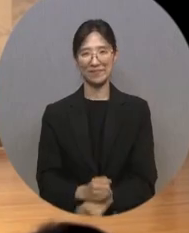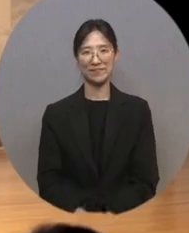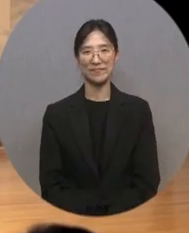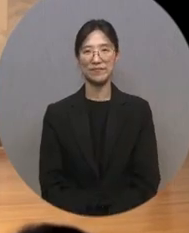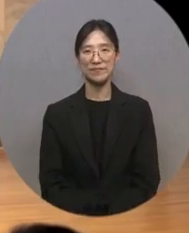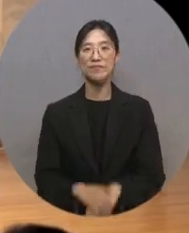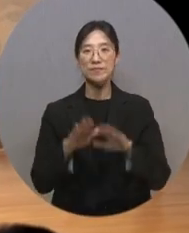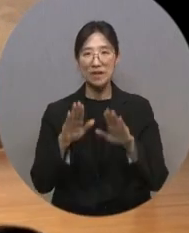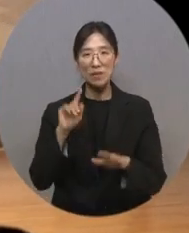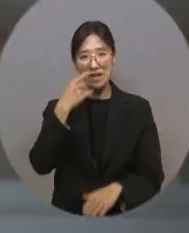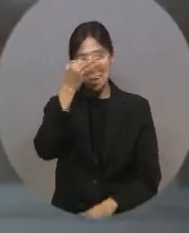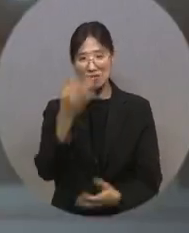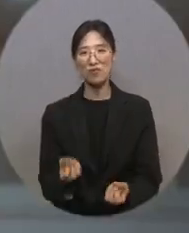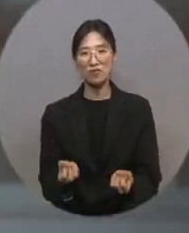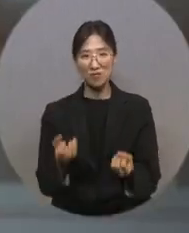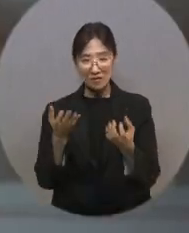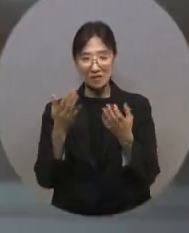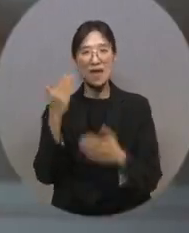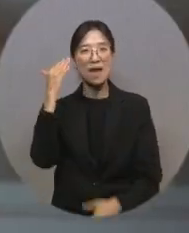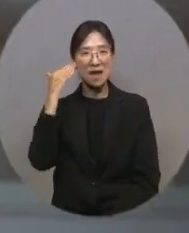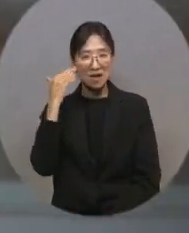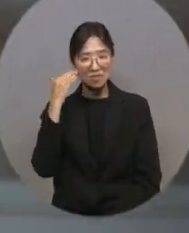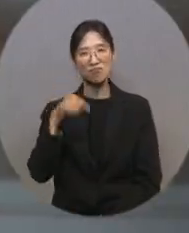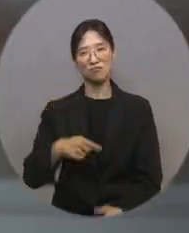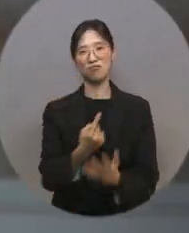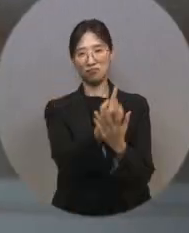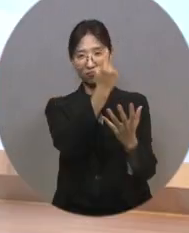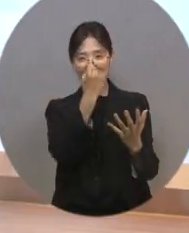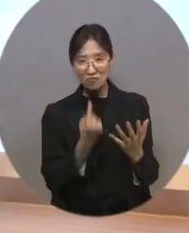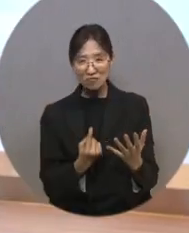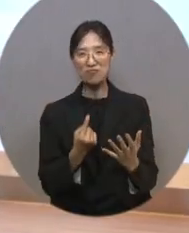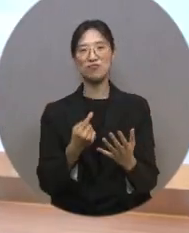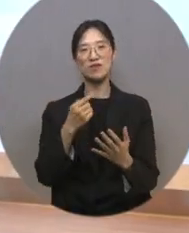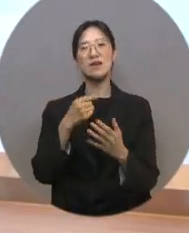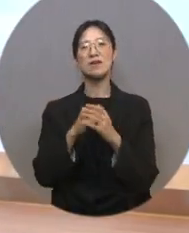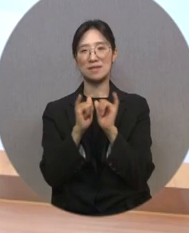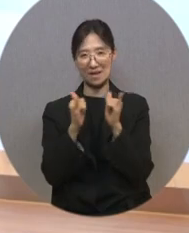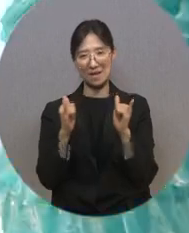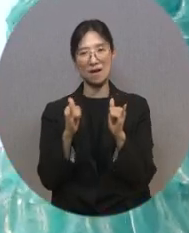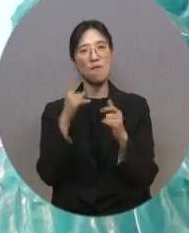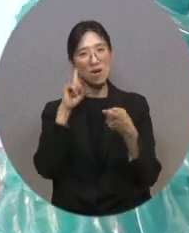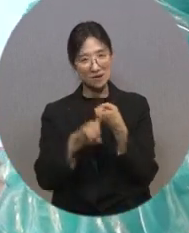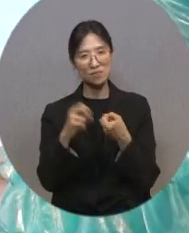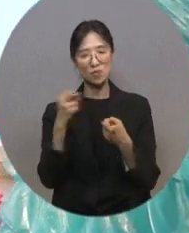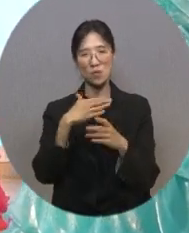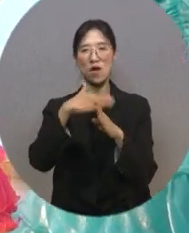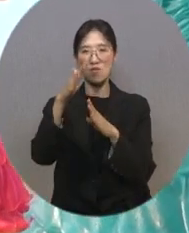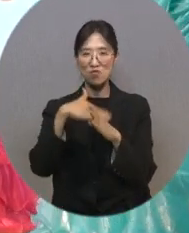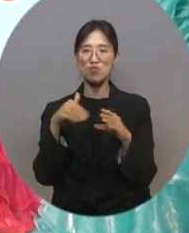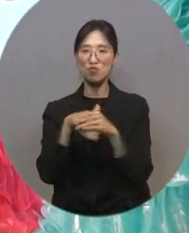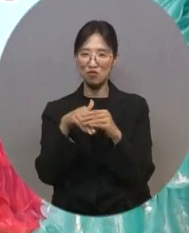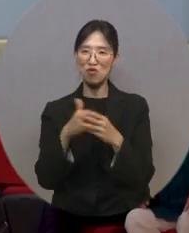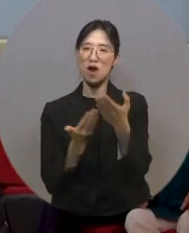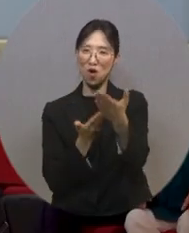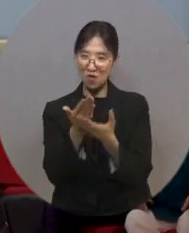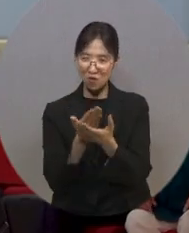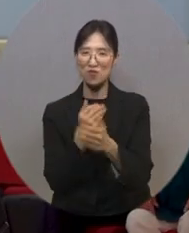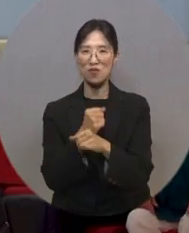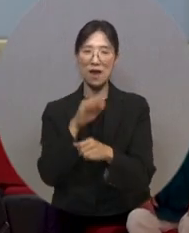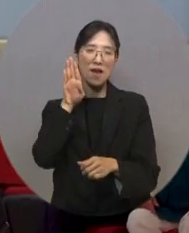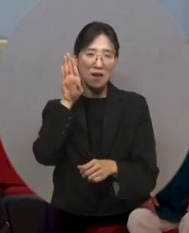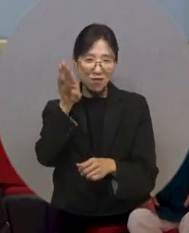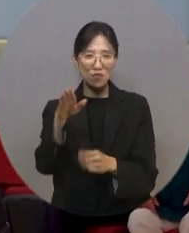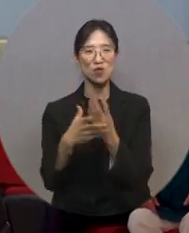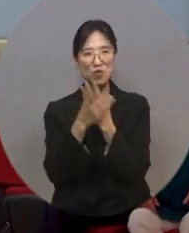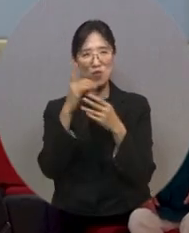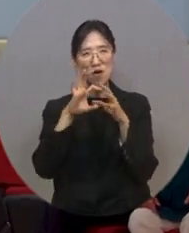이번 남북예술제 행사를 통해서 대한민국에 정착한 탈북민들에 대한 관심과 더불어 남과 북의 문화 교류로 이어져 앞으로도